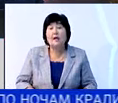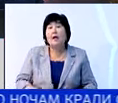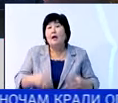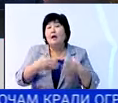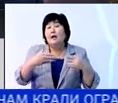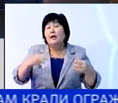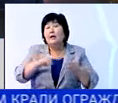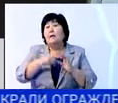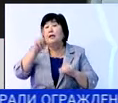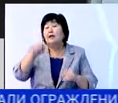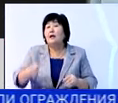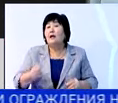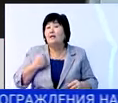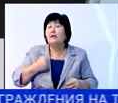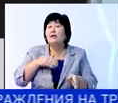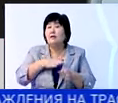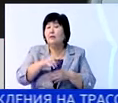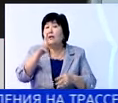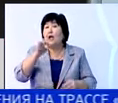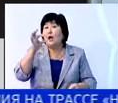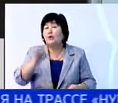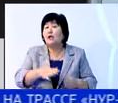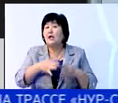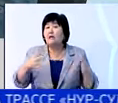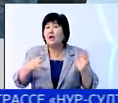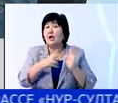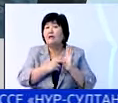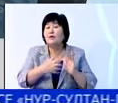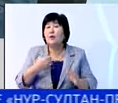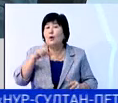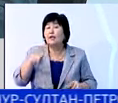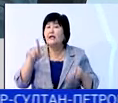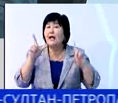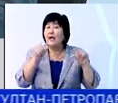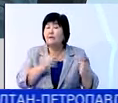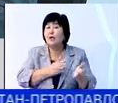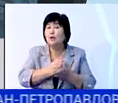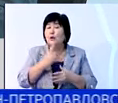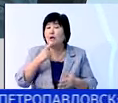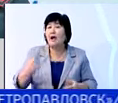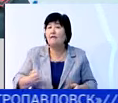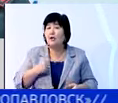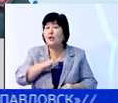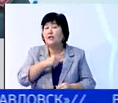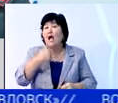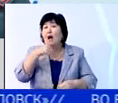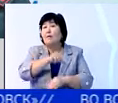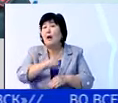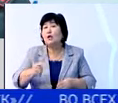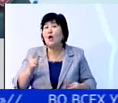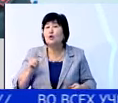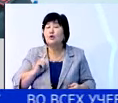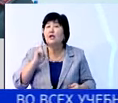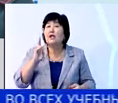Весенний план по призыву выполнен на 100%. Свыше 800 кызылординцев отправили служить вооруженные силы, пограничную службу